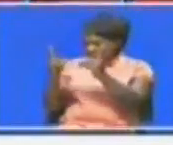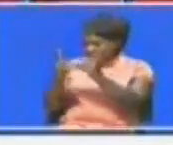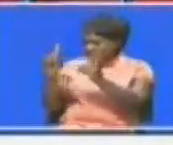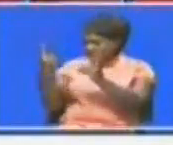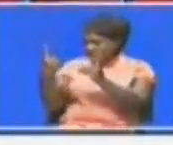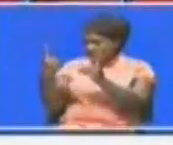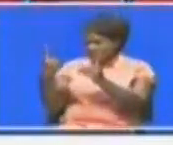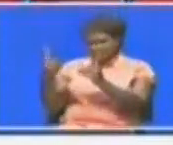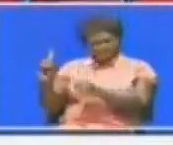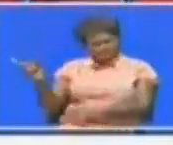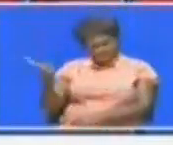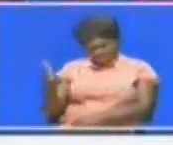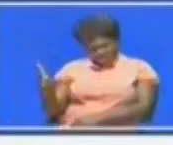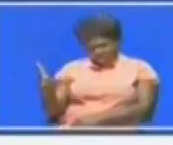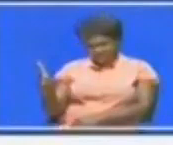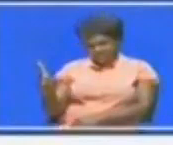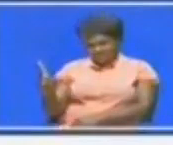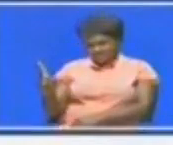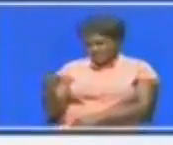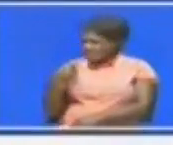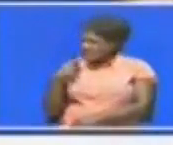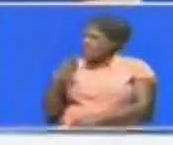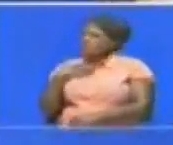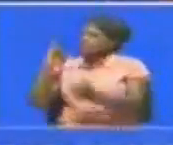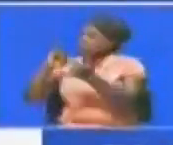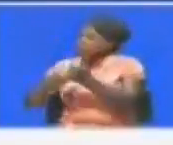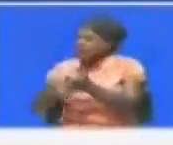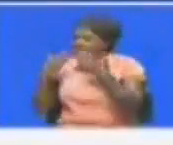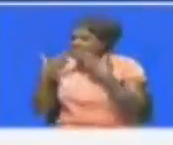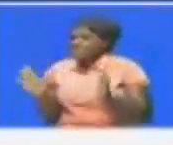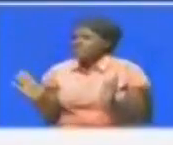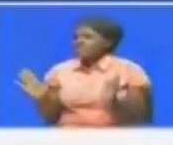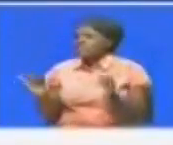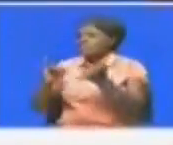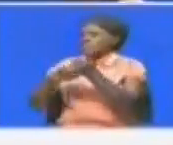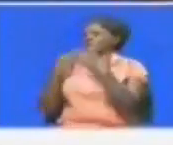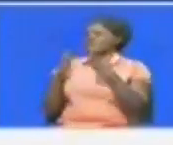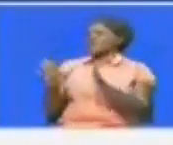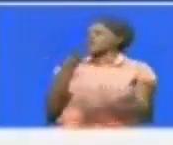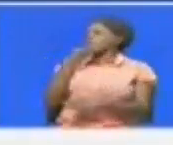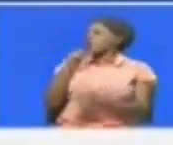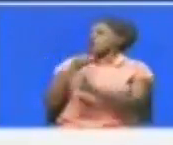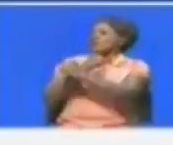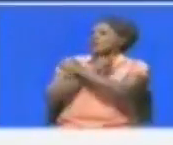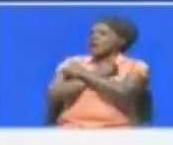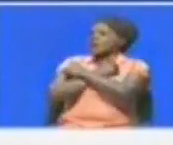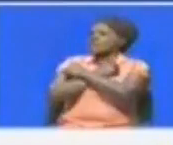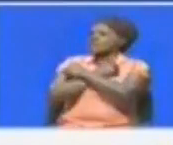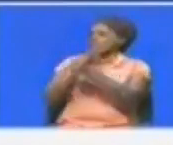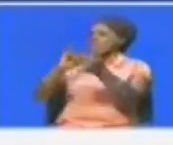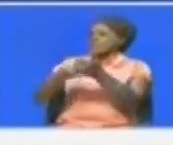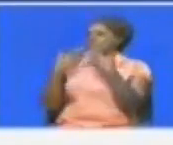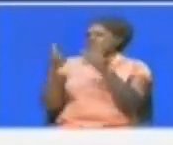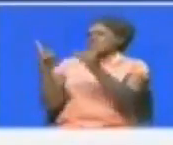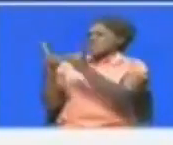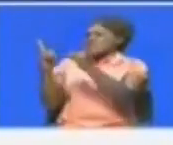kwanza, ati mnafanya sijui nini. Huwa ukishasema unataka kuoa msichana, unaenda unaolewa. Kijana kama amekupenda ametaka kukuoa na kuoa. So